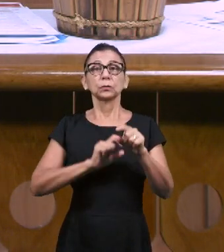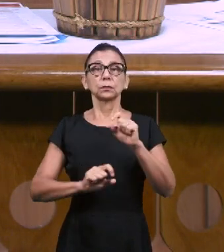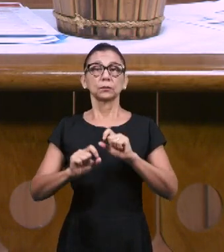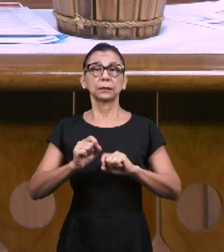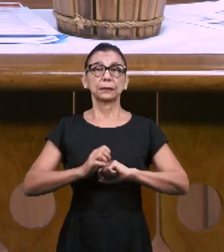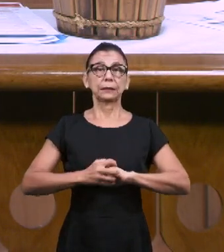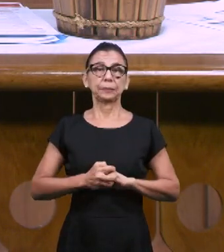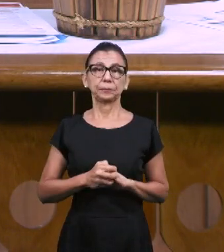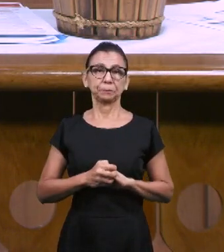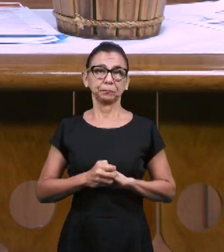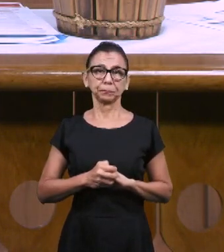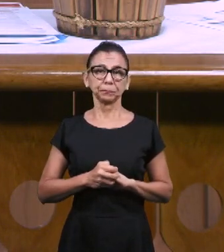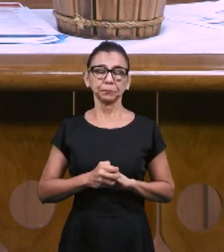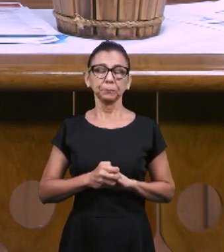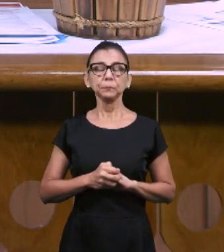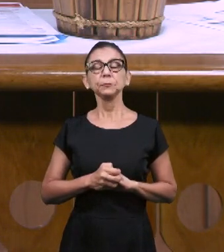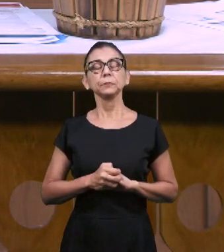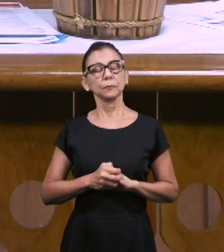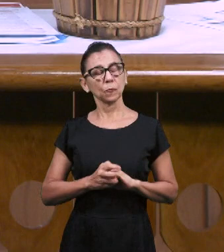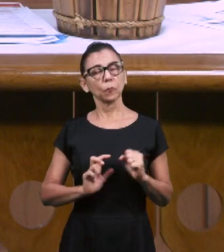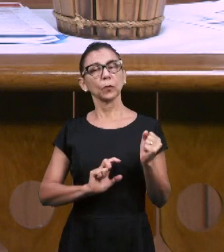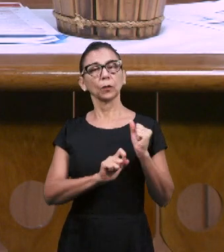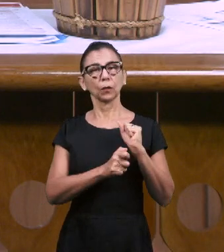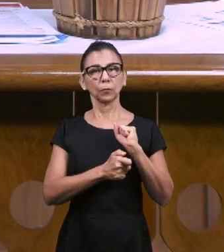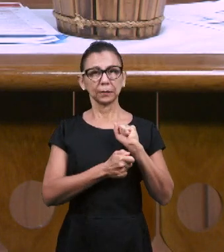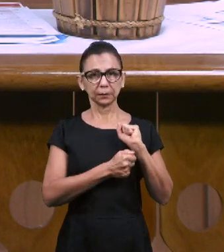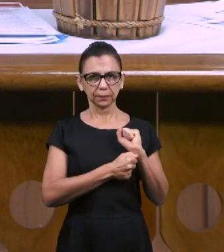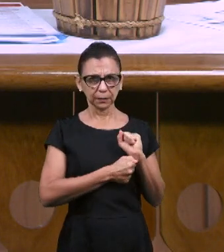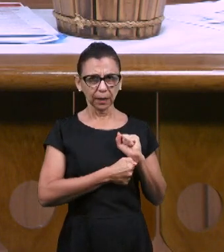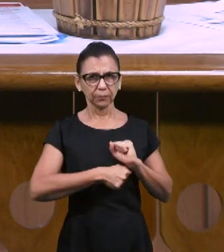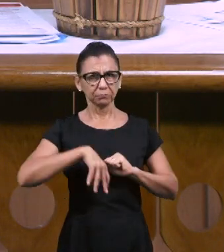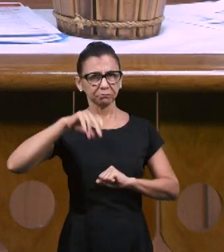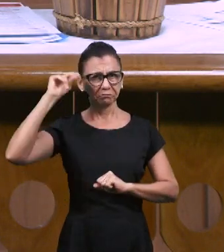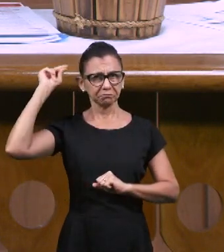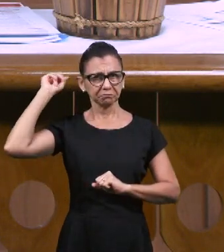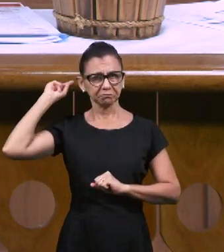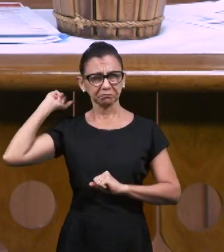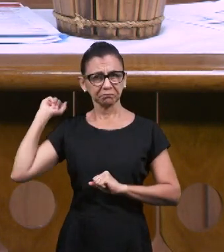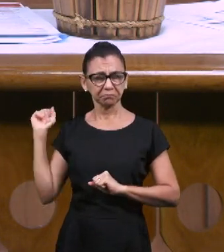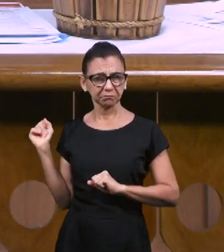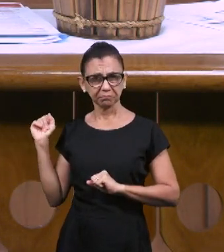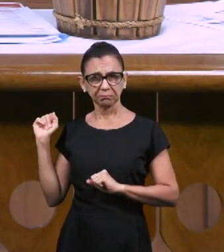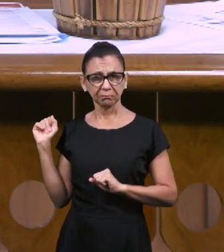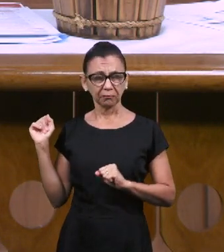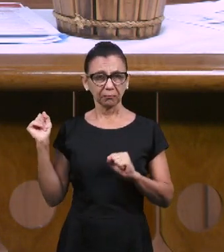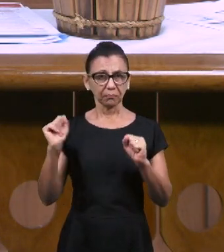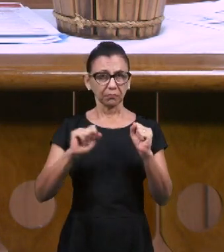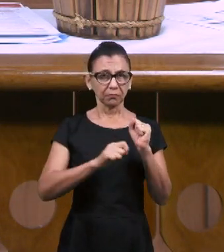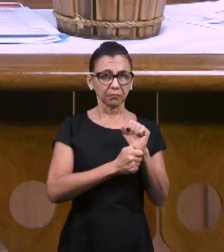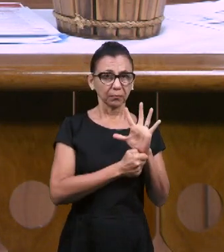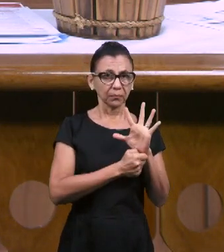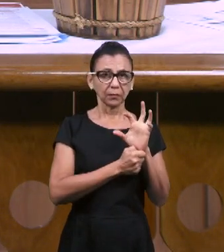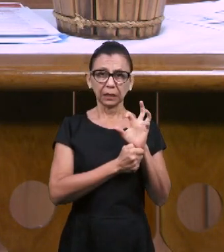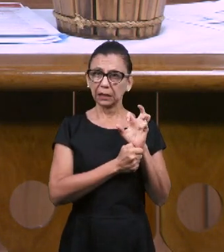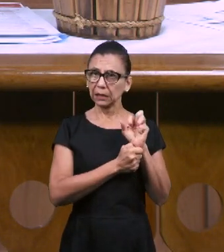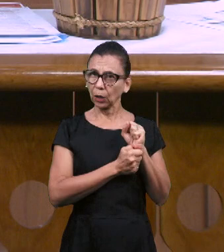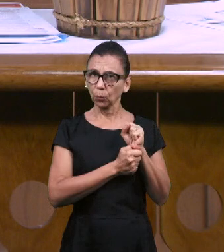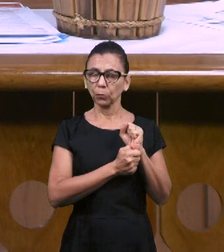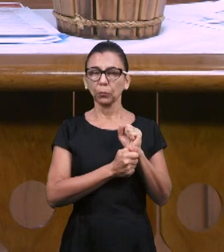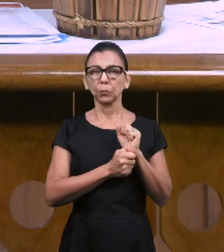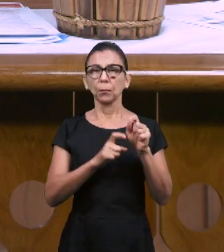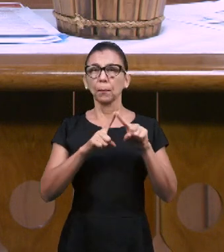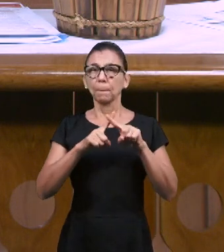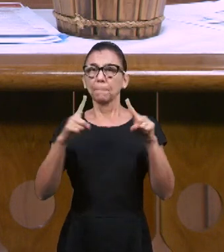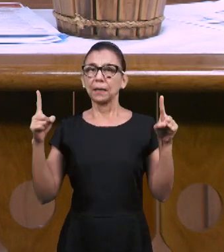ce qui était occulté en Jésus, c'est important pour l'Église. Le mystère qui était occulté a été révélé à lui, il apporte à